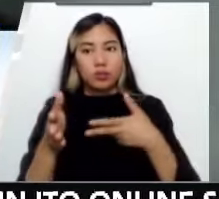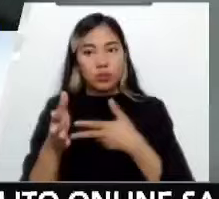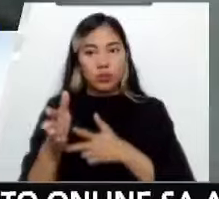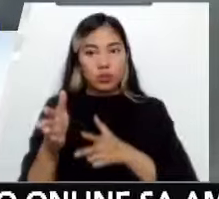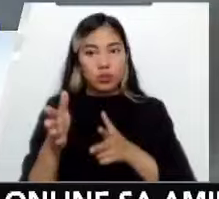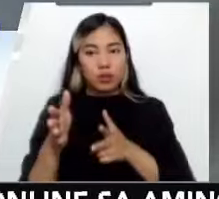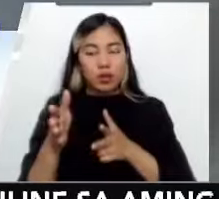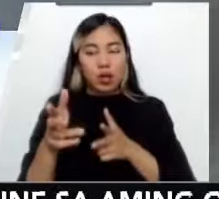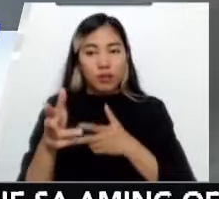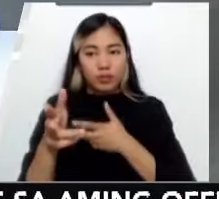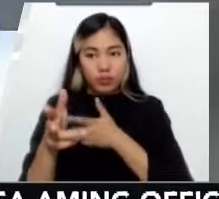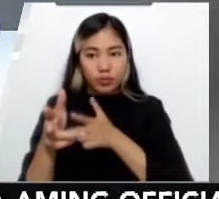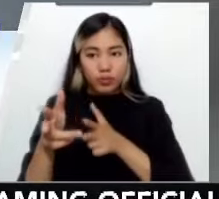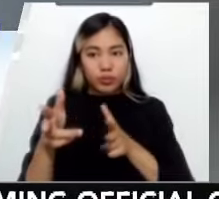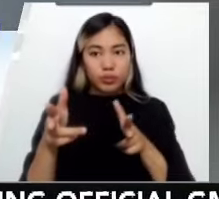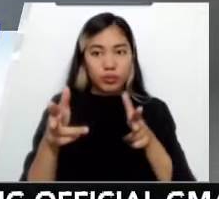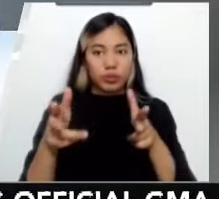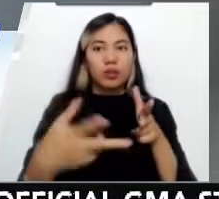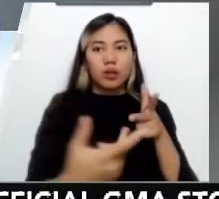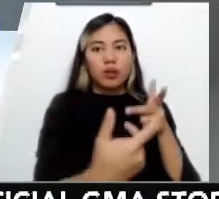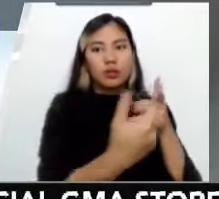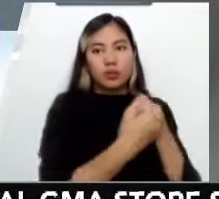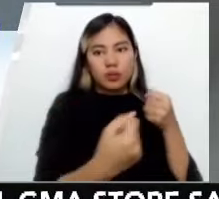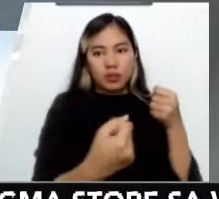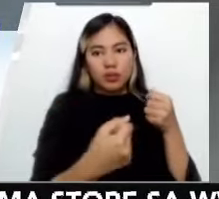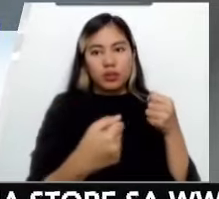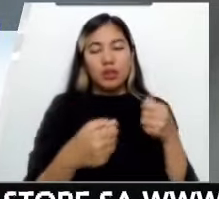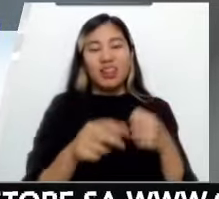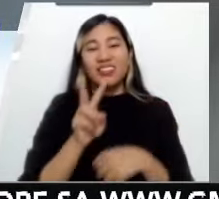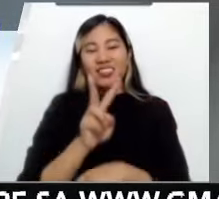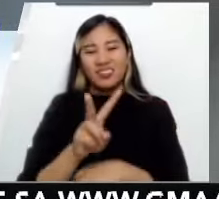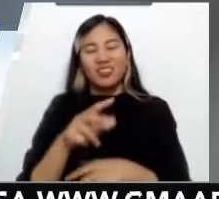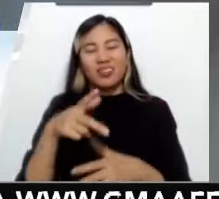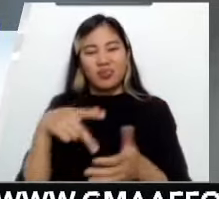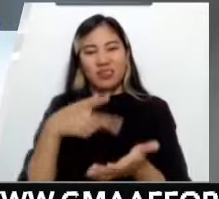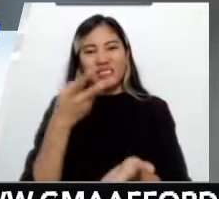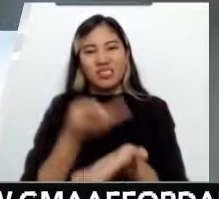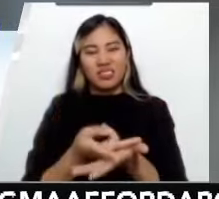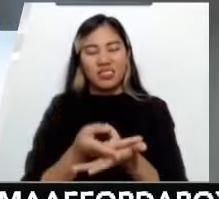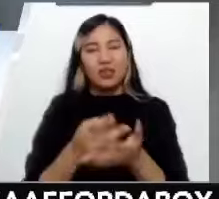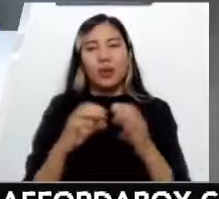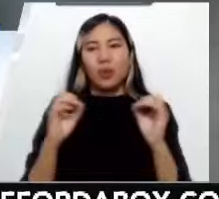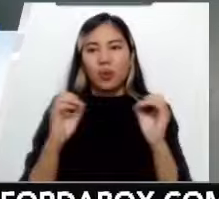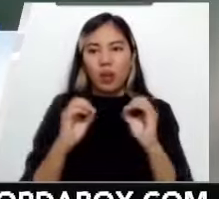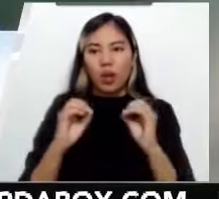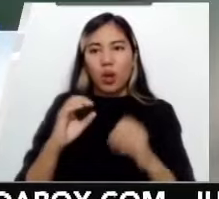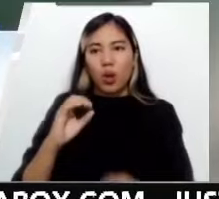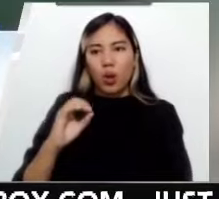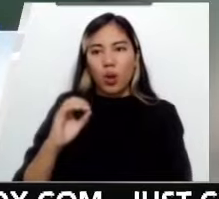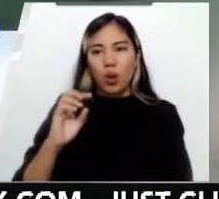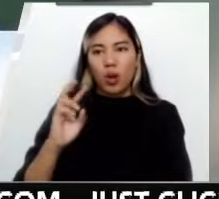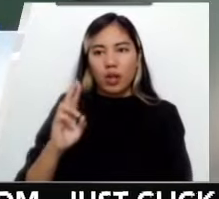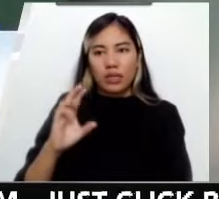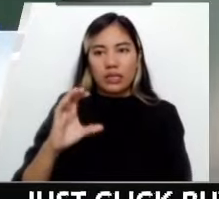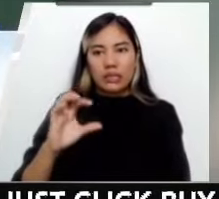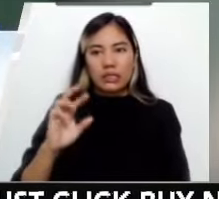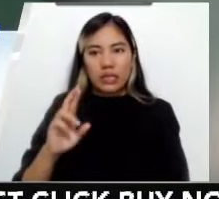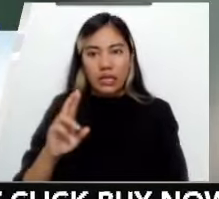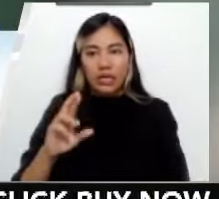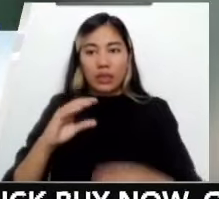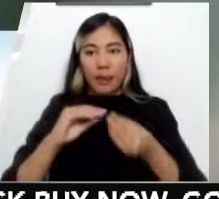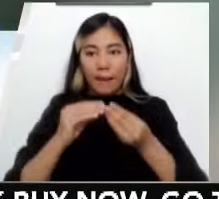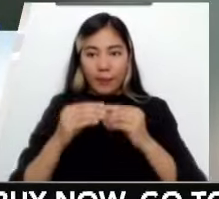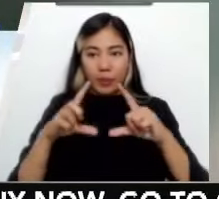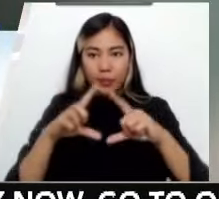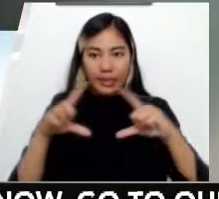motorsiklo. Tumilapon sa kalsada ang dalawang biktima. Napagalaman ding walang ORCR at plate number ang minamanehong motorsiklo